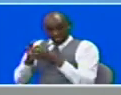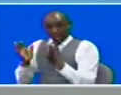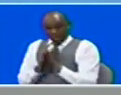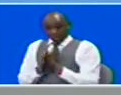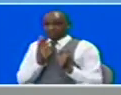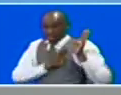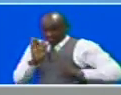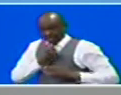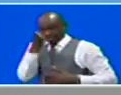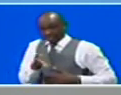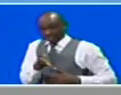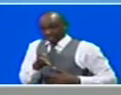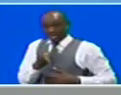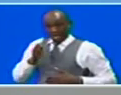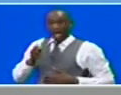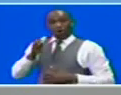ni shirika